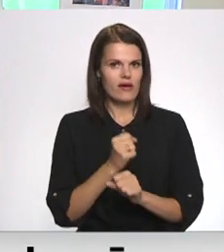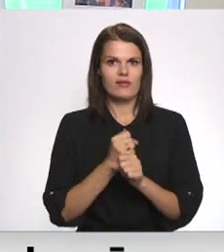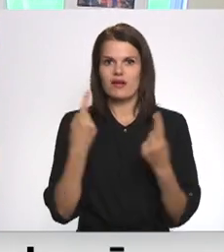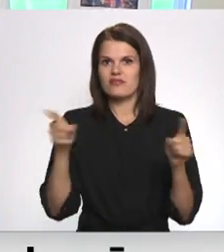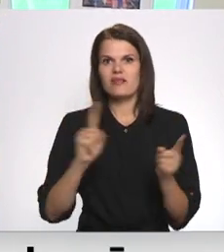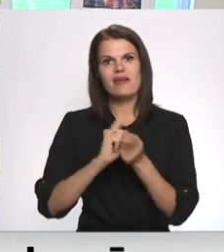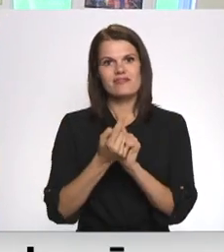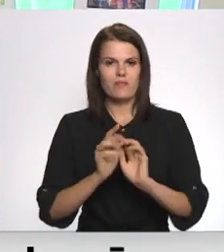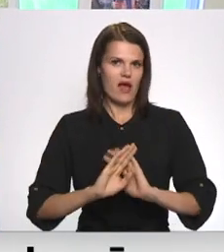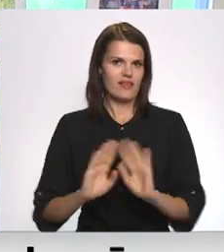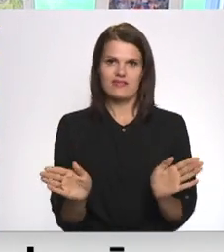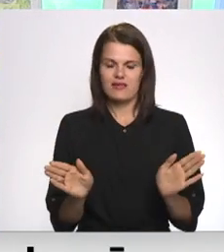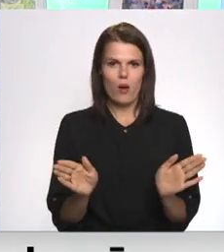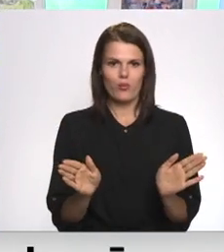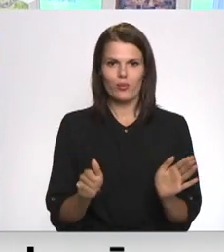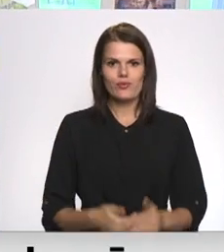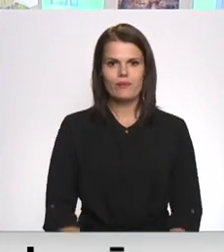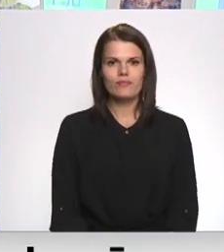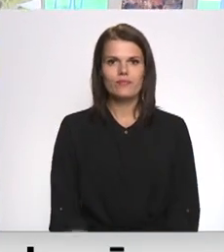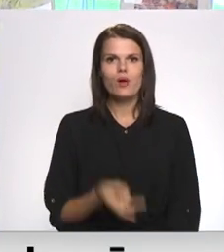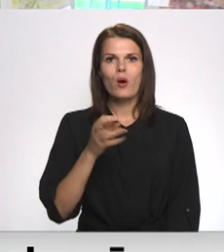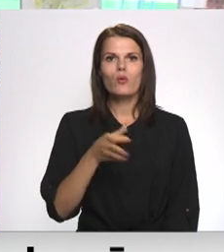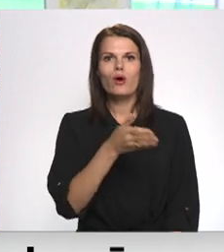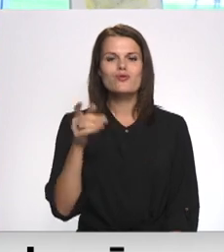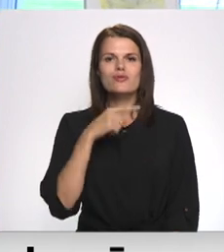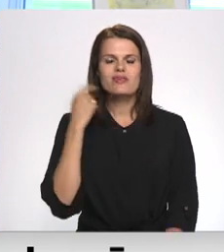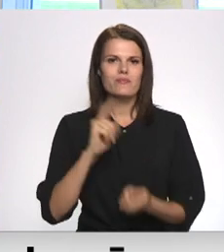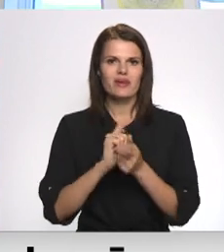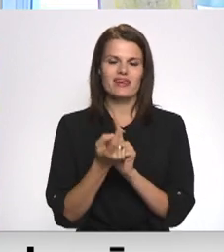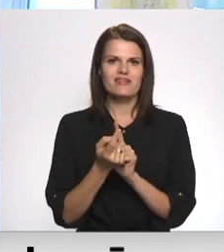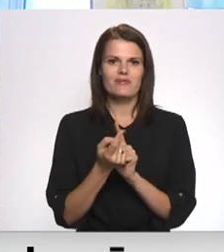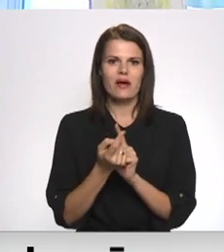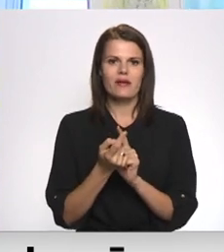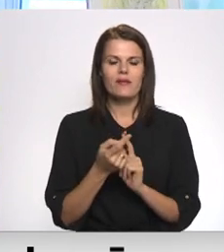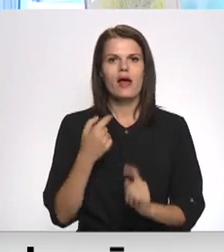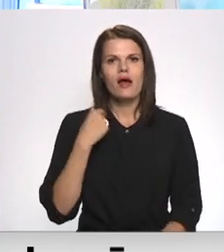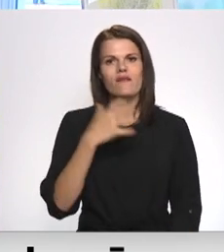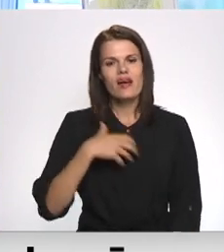neko neizmainīsim pie tā, kas noteikās. Ko jūs gribētu izmainīt, un kas tā pirmā lieta, ko nāk?